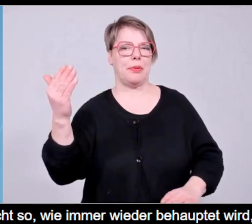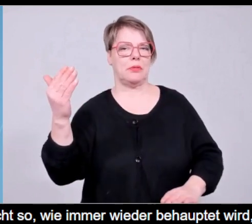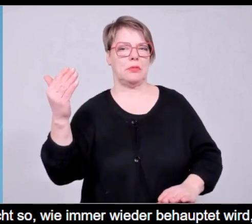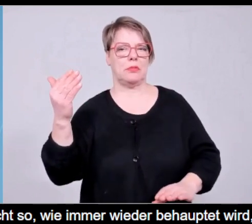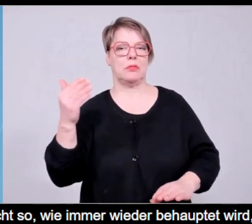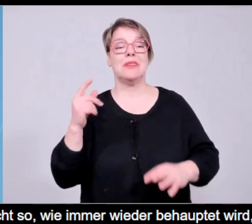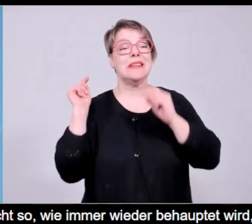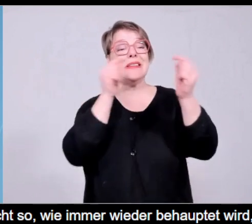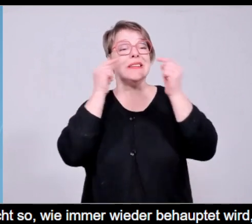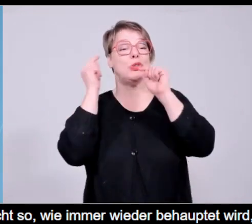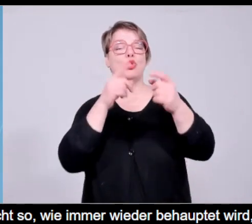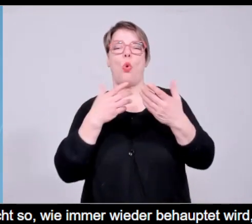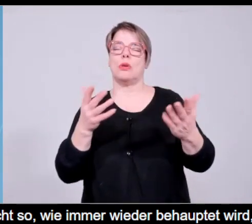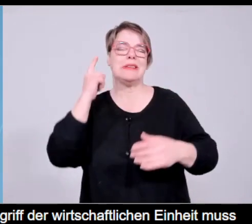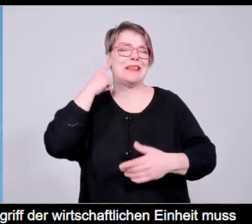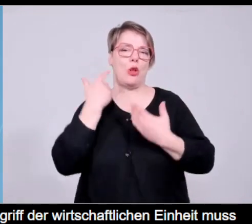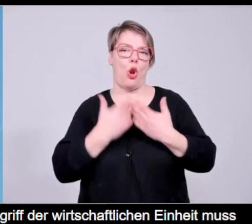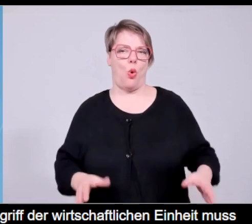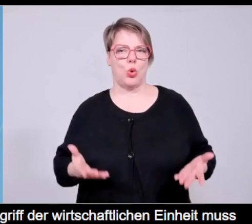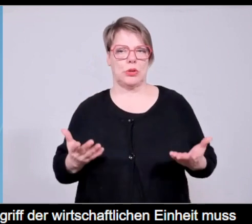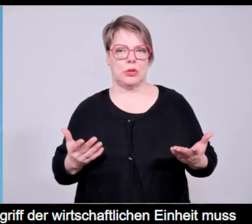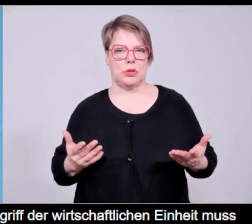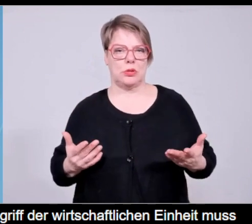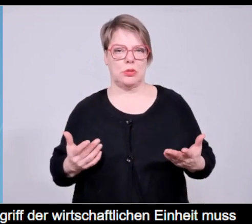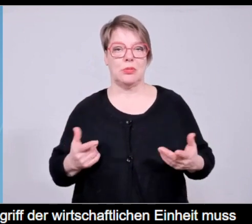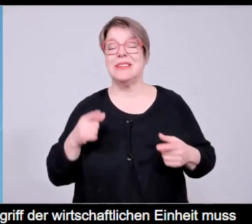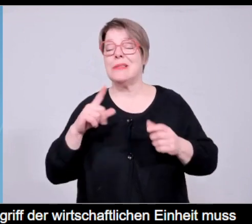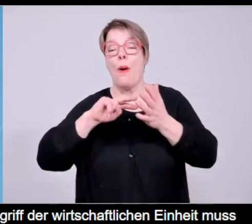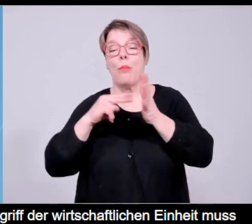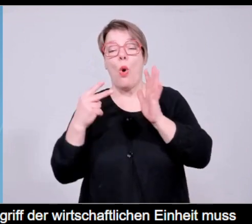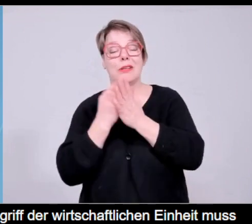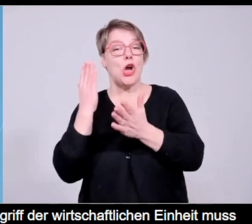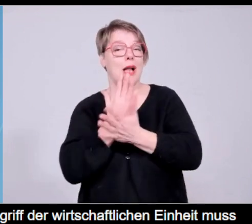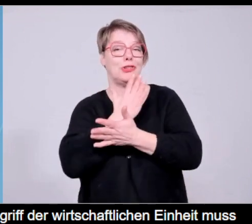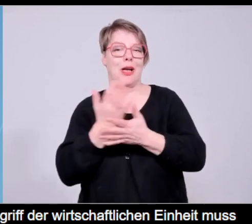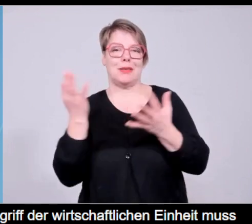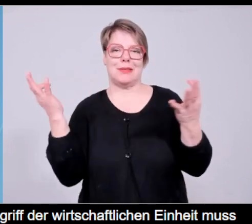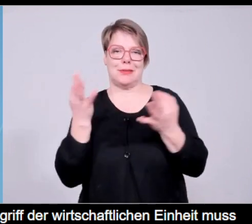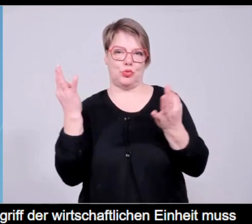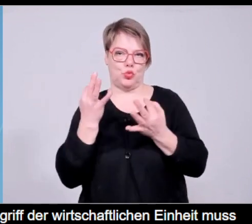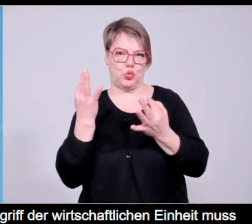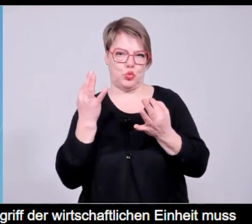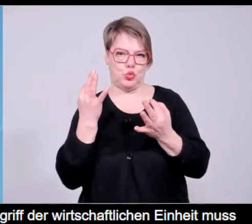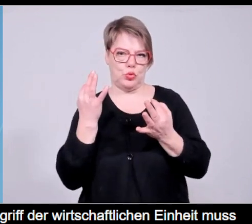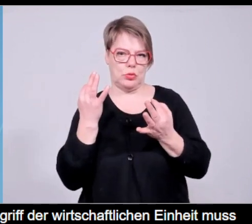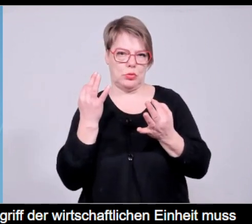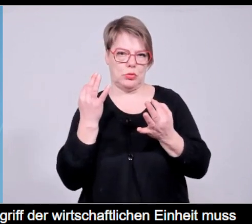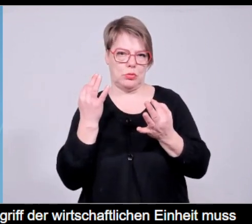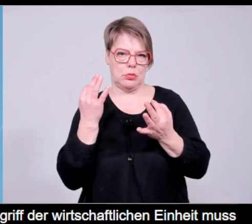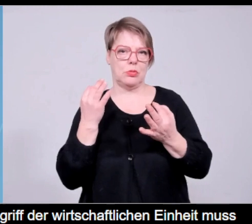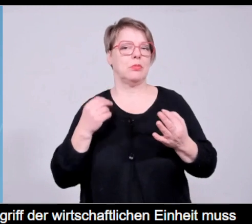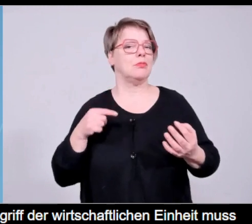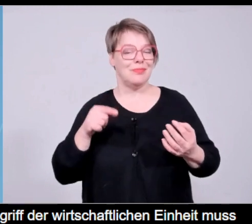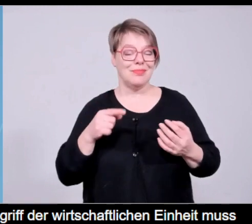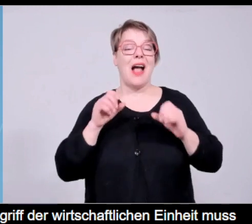erhoben werden. Insbesondere spielen dort die Bodenrichtwerte Rolle, die erwartungsgemäß immer wieder steigen. Und deswegen werden dort die